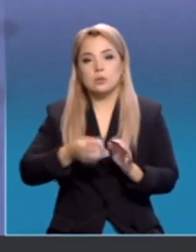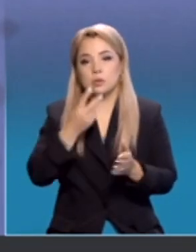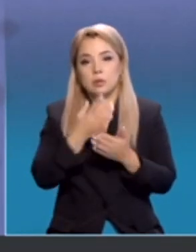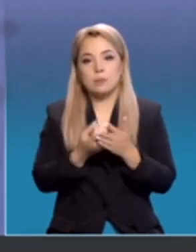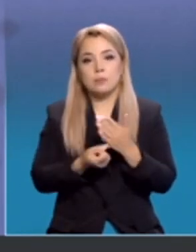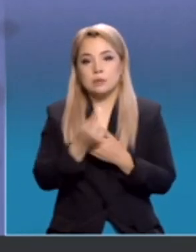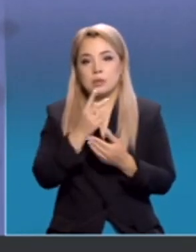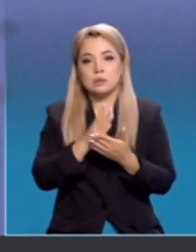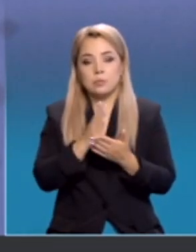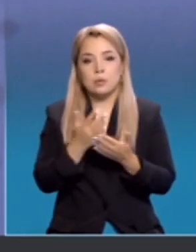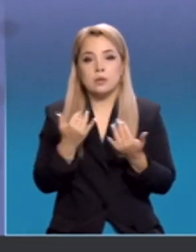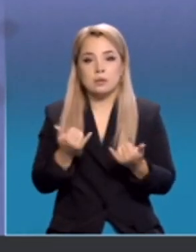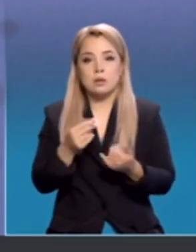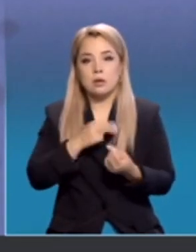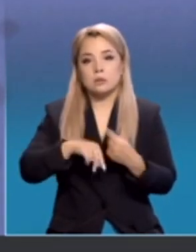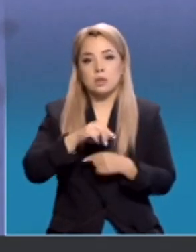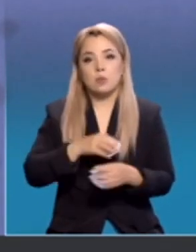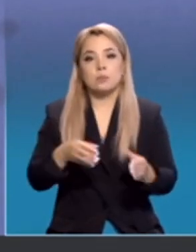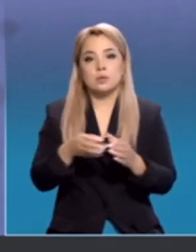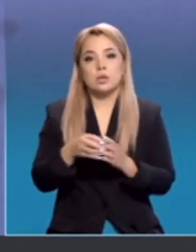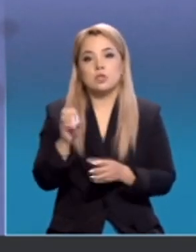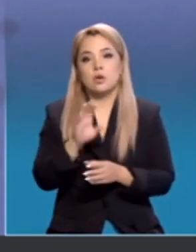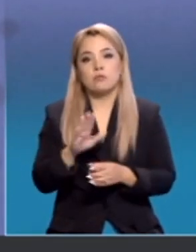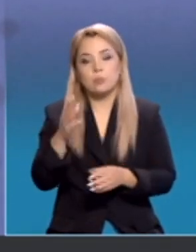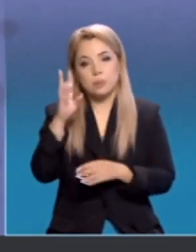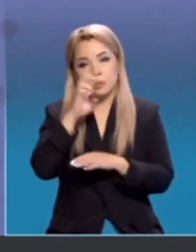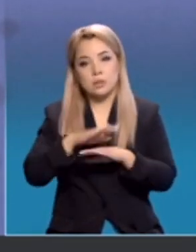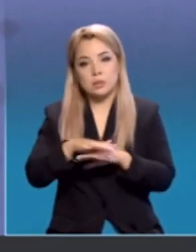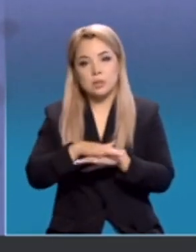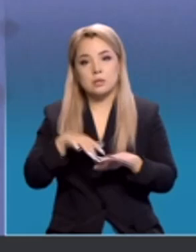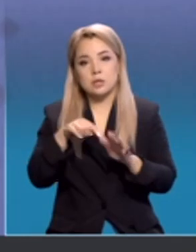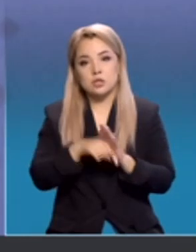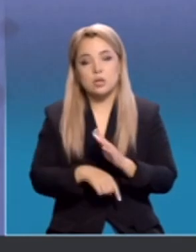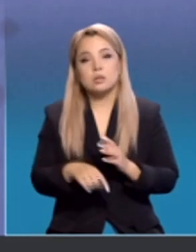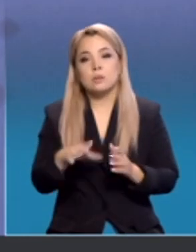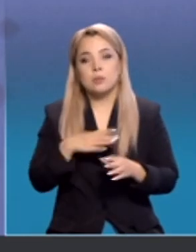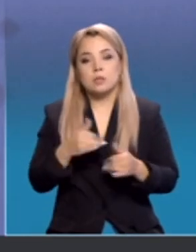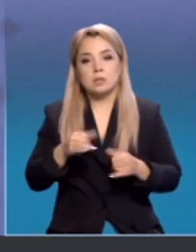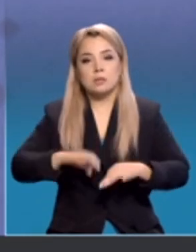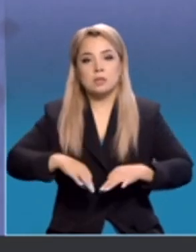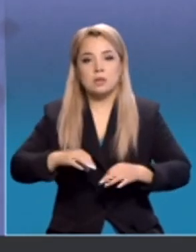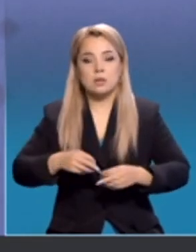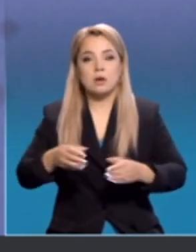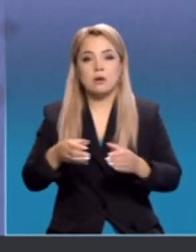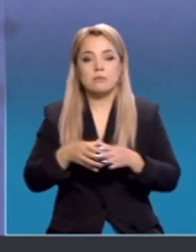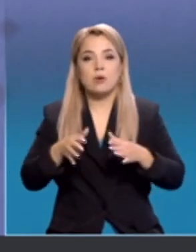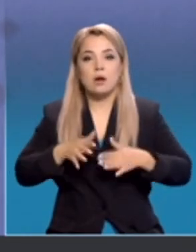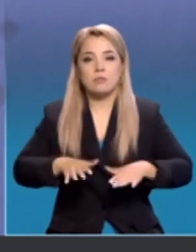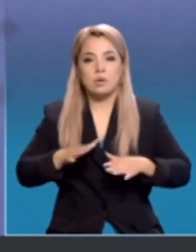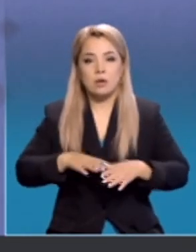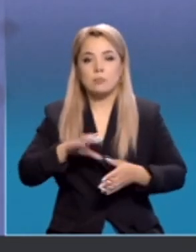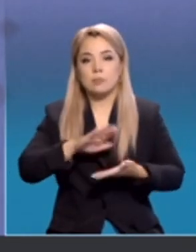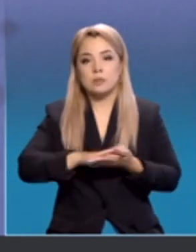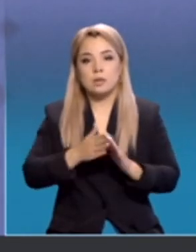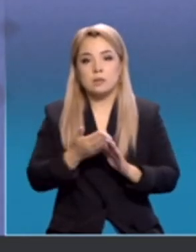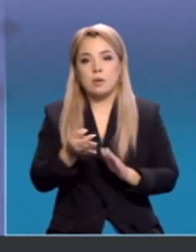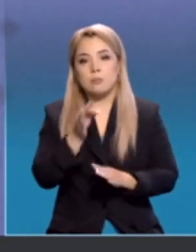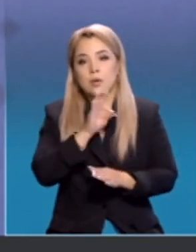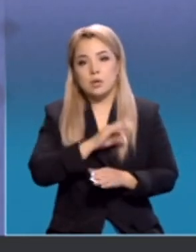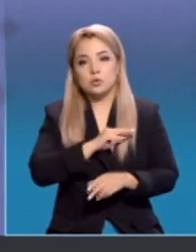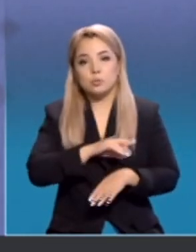туындады. Алайда кәсіпорның Европа елдеріне, соның ішінде Транс-Кавказ дәліздерін пайдалана отырып, жаңа